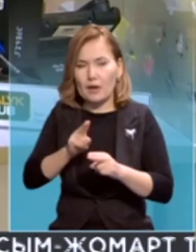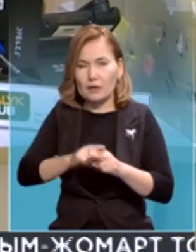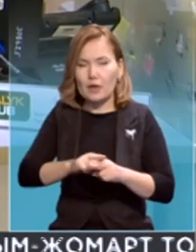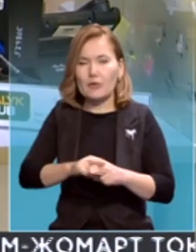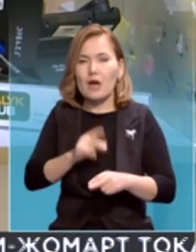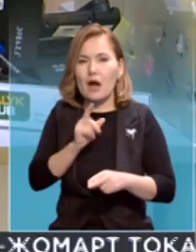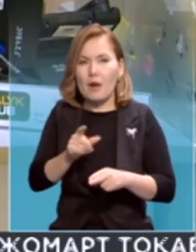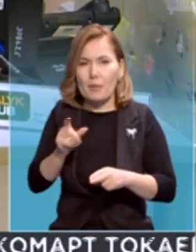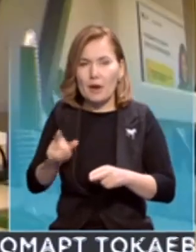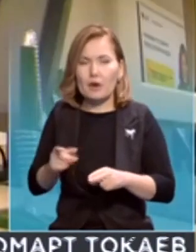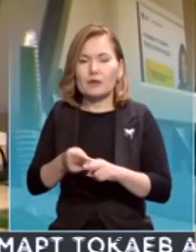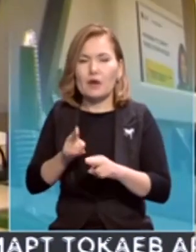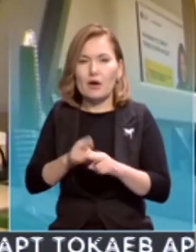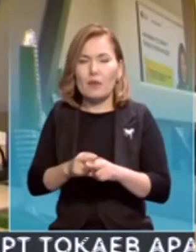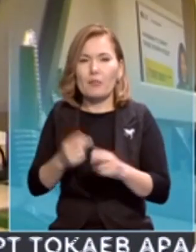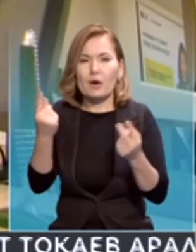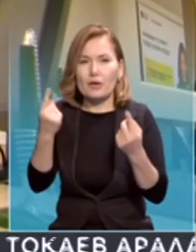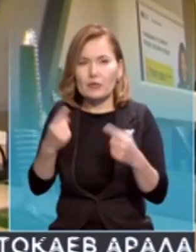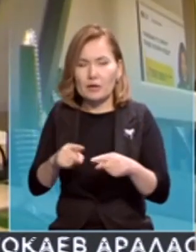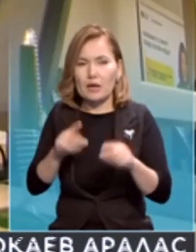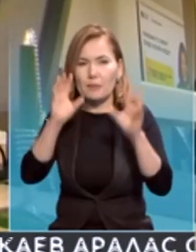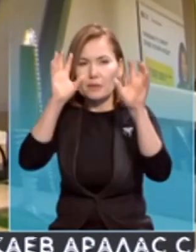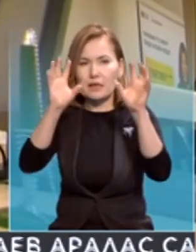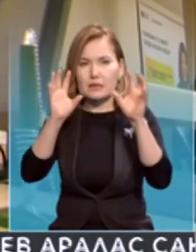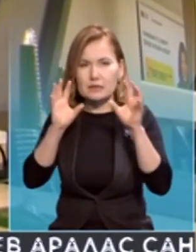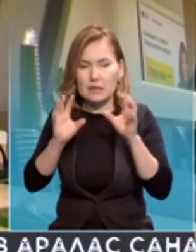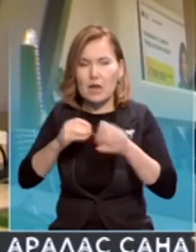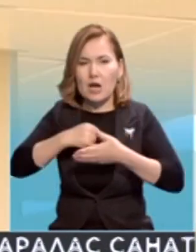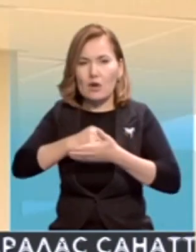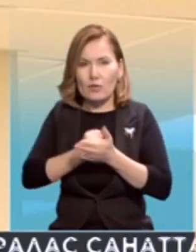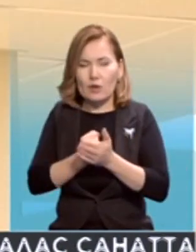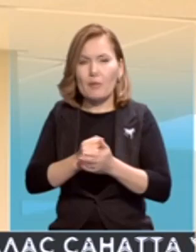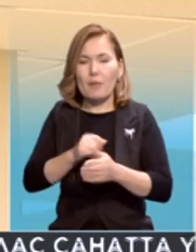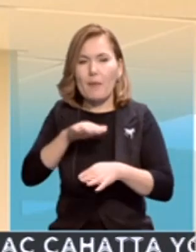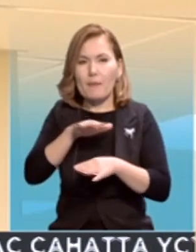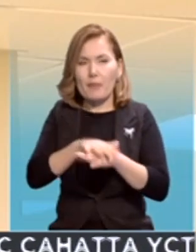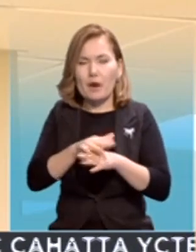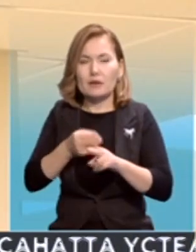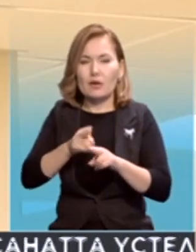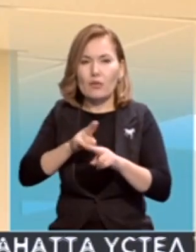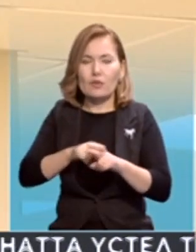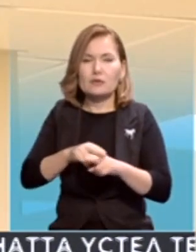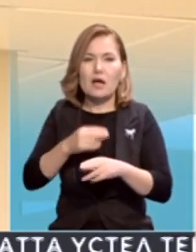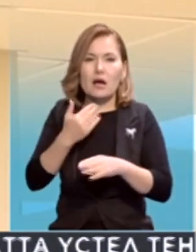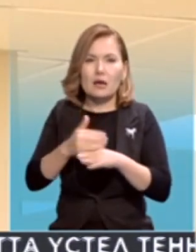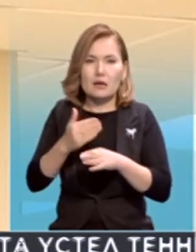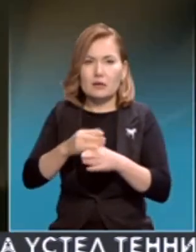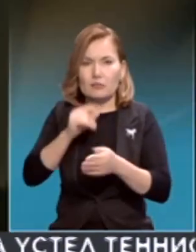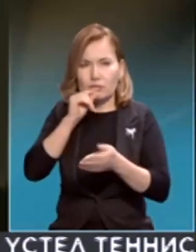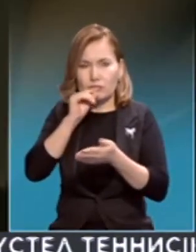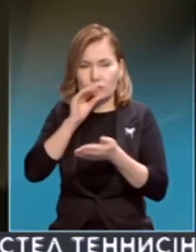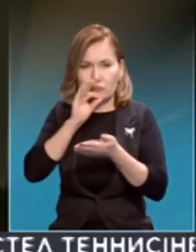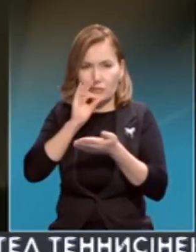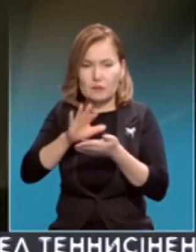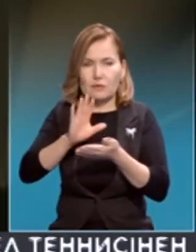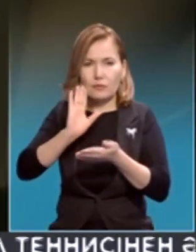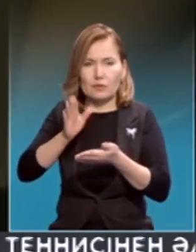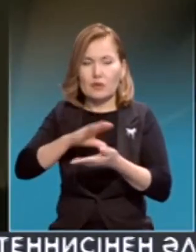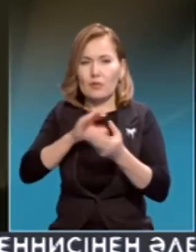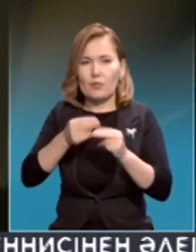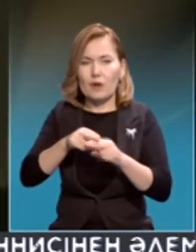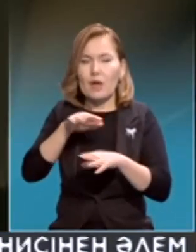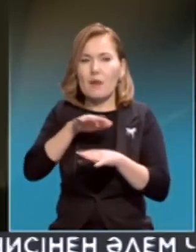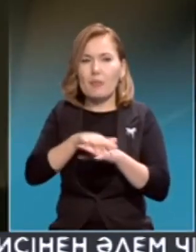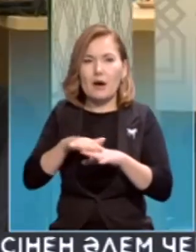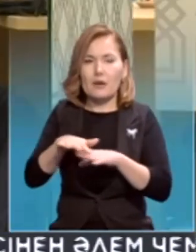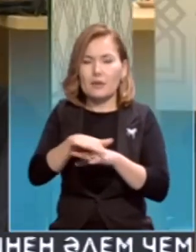оңалту және банкроттық туралы заң күшіне енуі керек. Қасым-Жомарт Тоқаев қаржылық жүйені реттеу туралы да тапсырма берді. Экономистер бұл банктерді